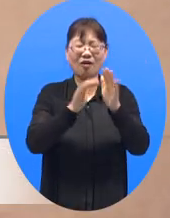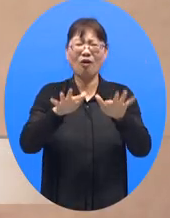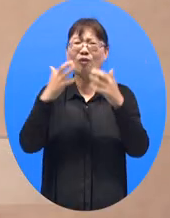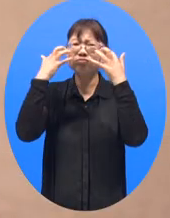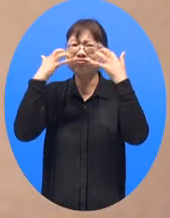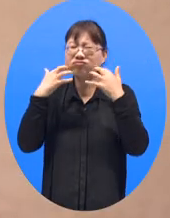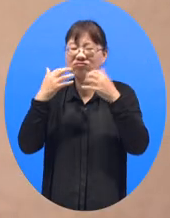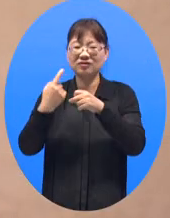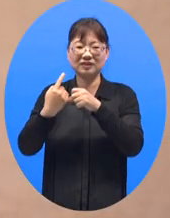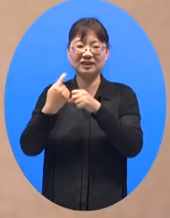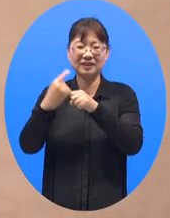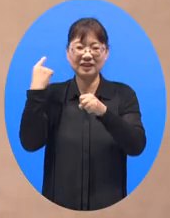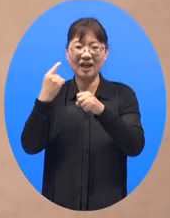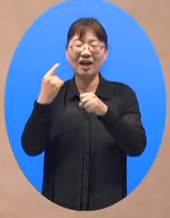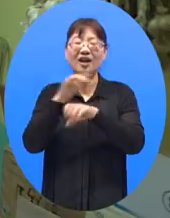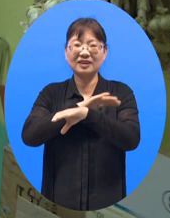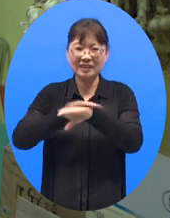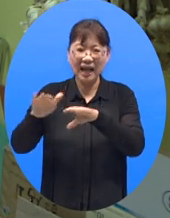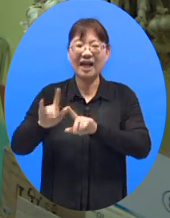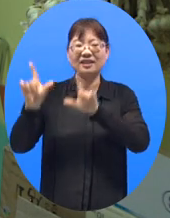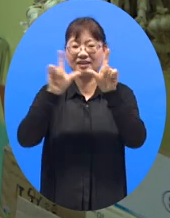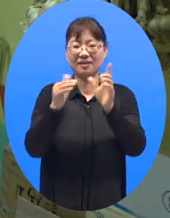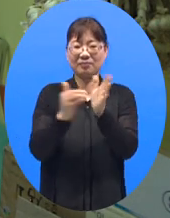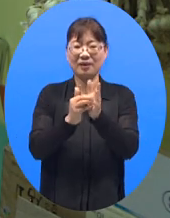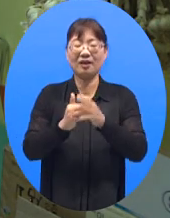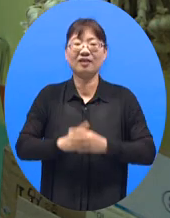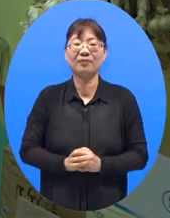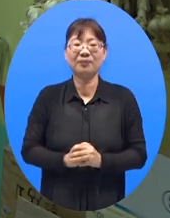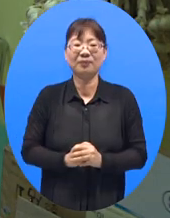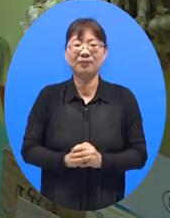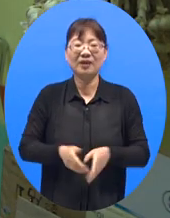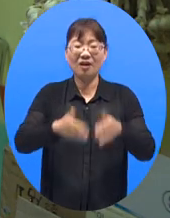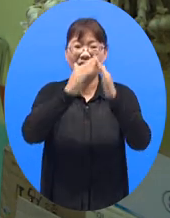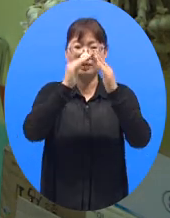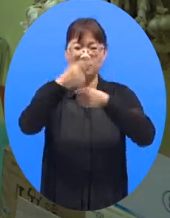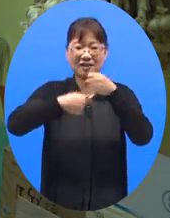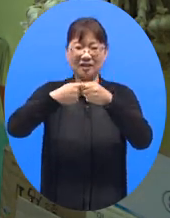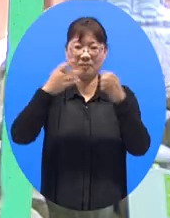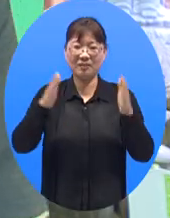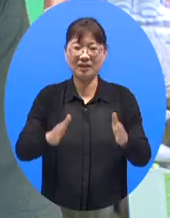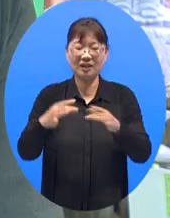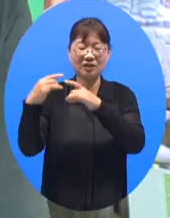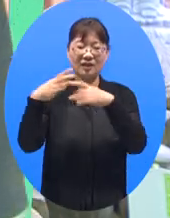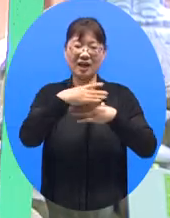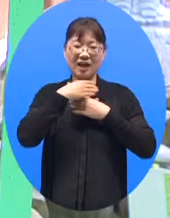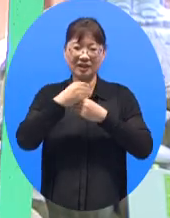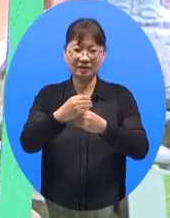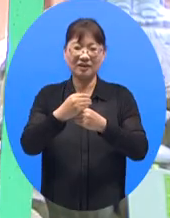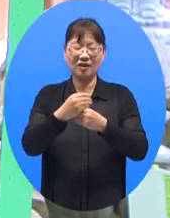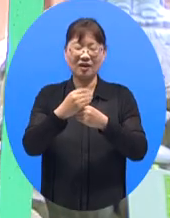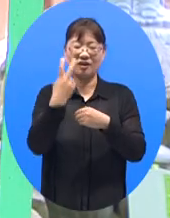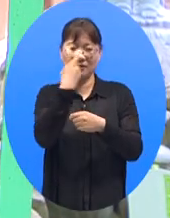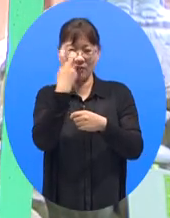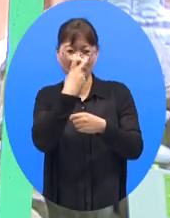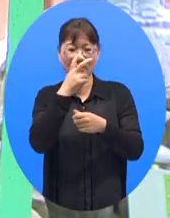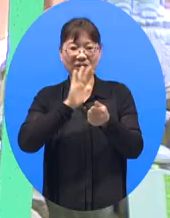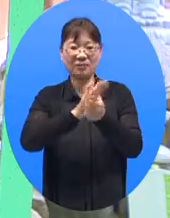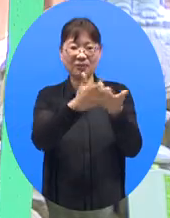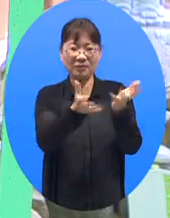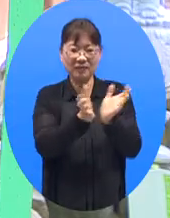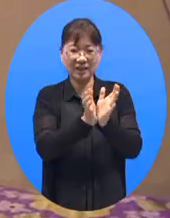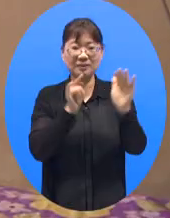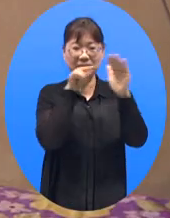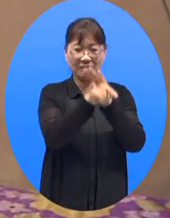기승을 부렸던 지난 여름을 무사히 보낼 수 있었습니다. 설치한 지 1년 만에 경기도 전기안전 합동점검만이 할머니 댁을